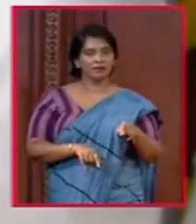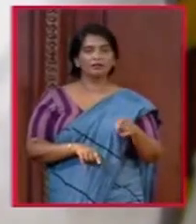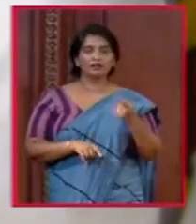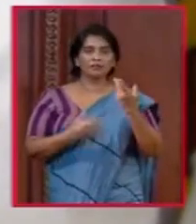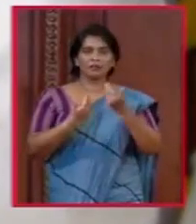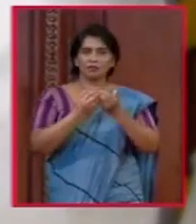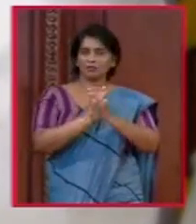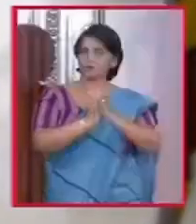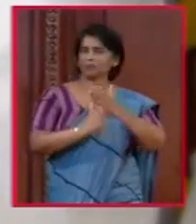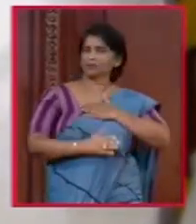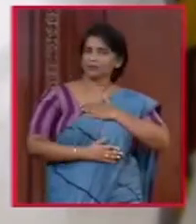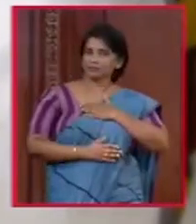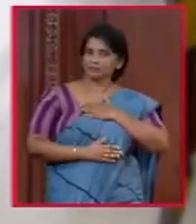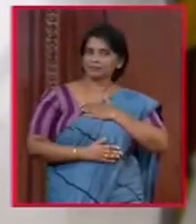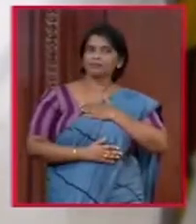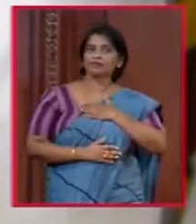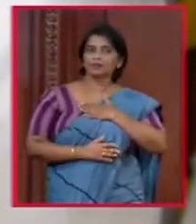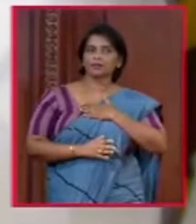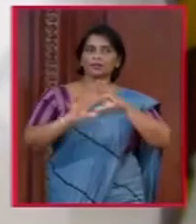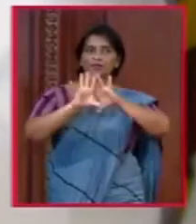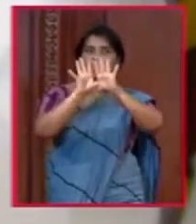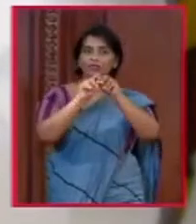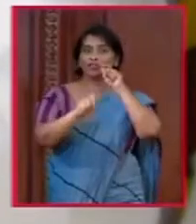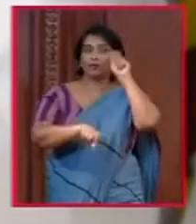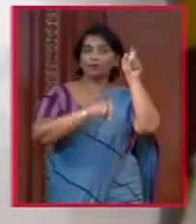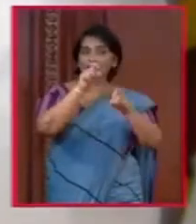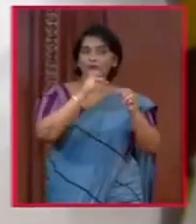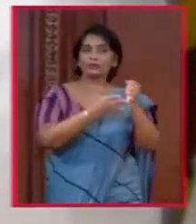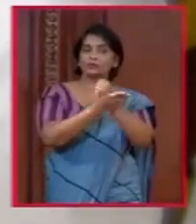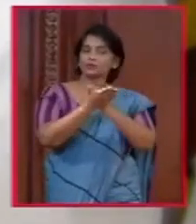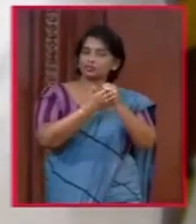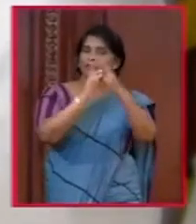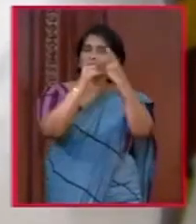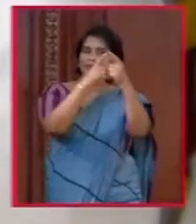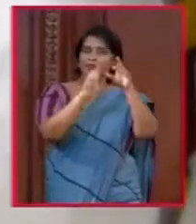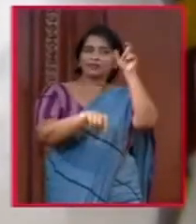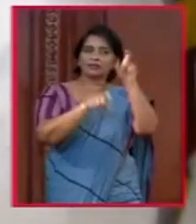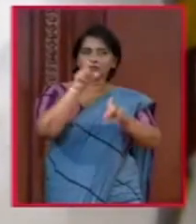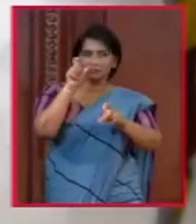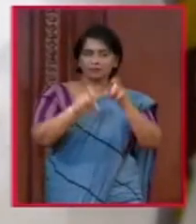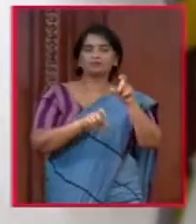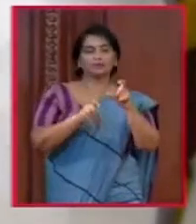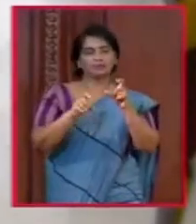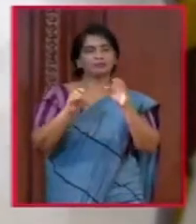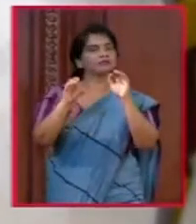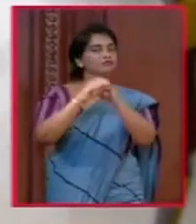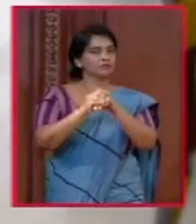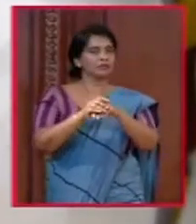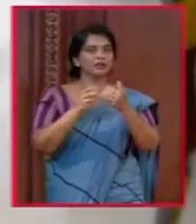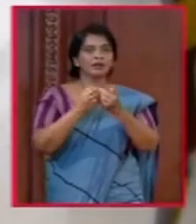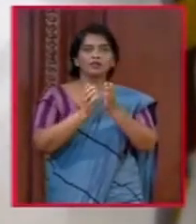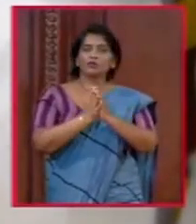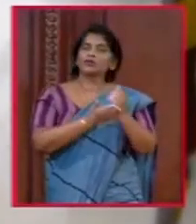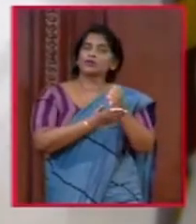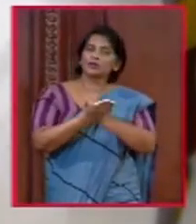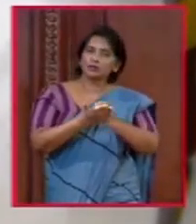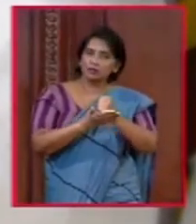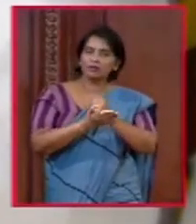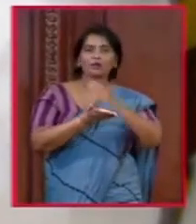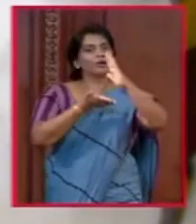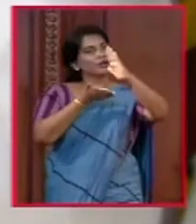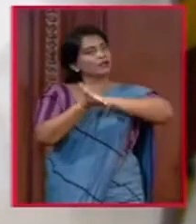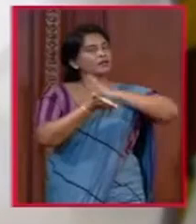නිමා කිරීමේදී පොදු පුරවැසියන්ට සියලු ශේෂ්ත්‍රවල රැඳීසාල වගකීමක් තිබෙනවා. මා හැම දෙනාගේම